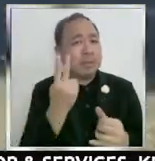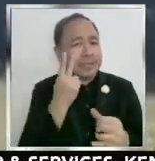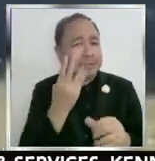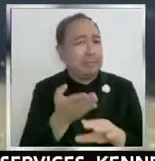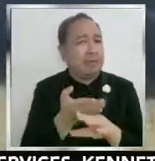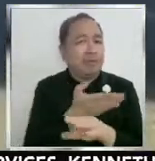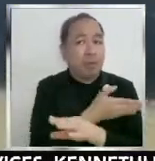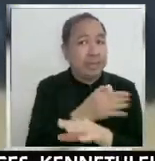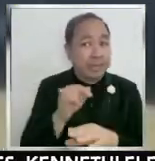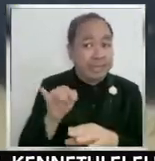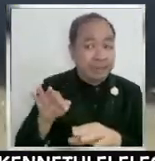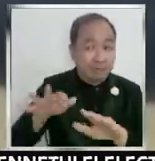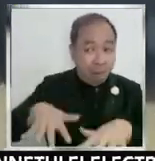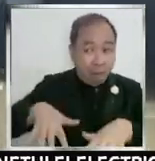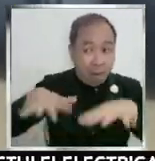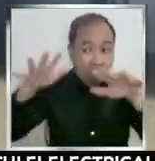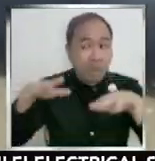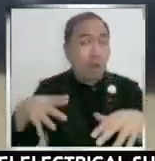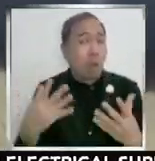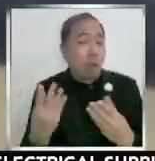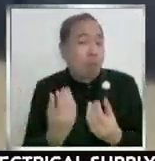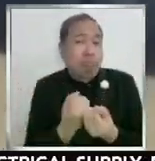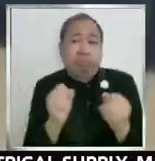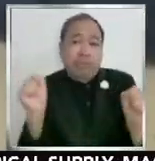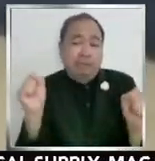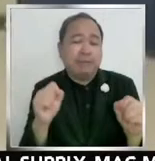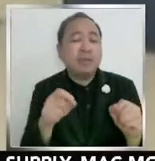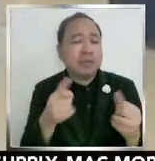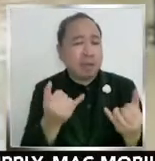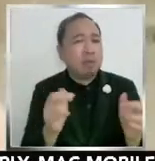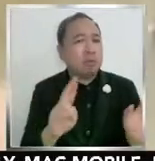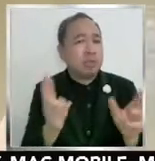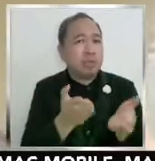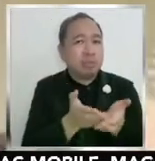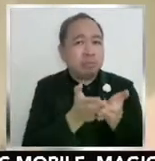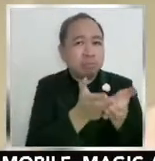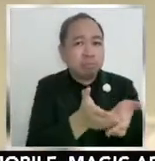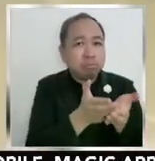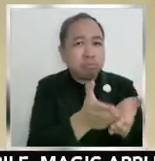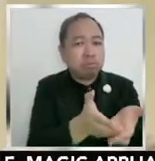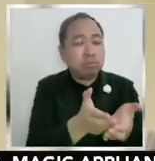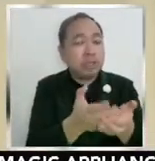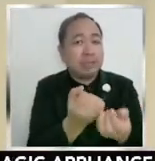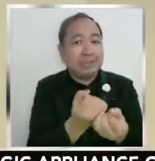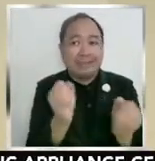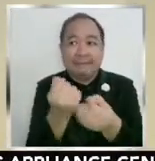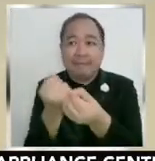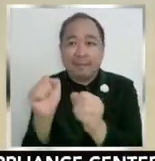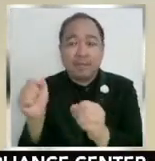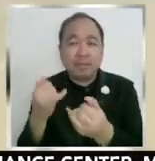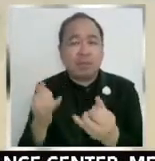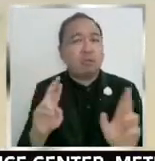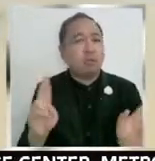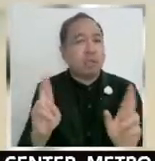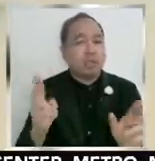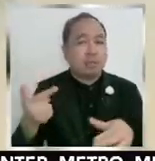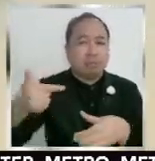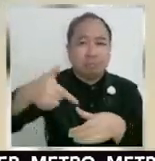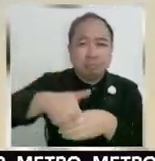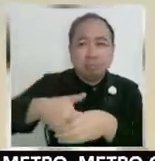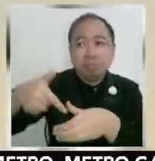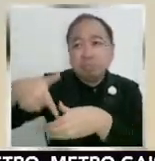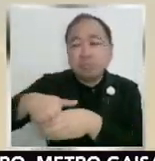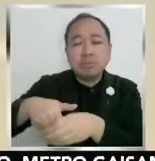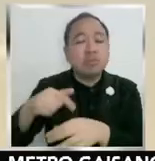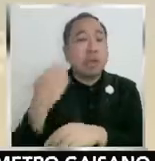hindi. Yung ating mga rescue boat, pinasigurado yung gasolina, pinasigurado yung standby na mga responders natin at any